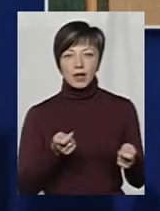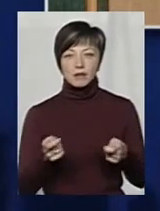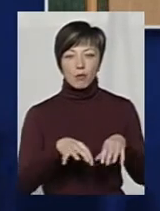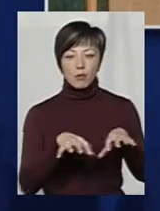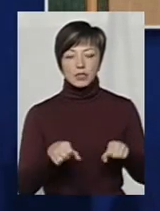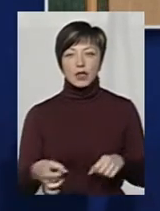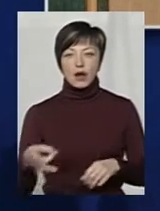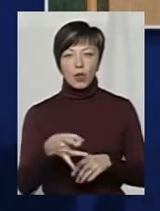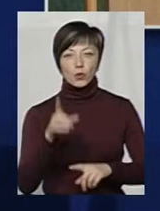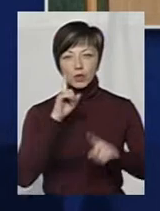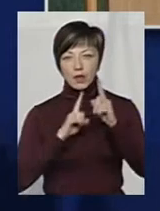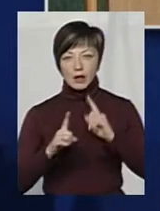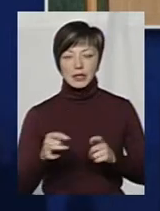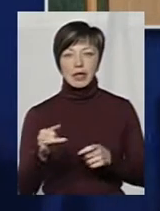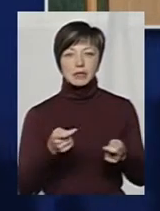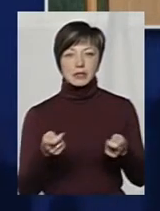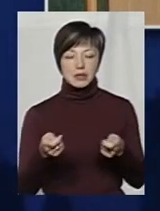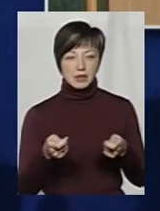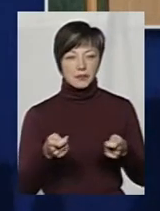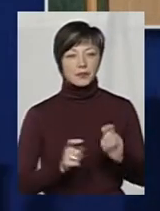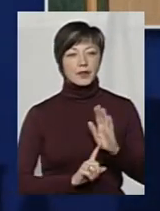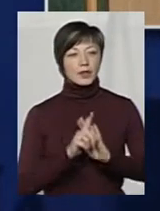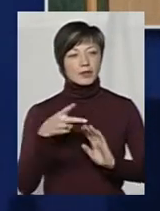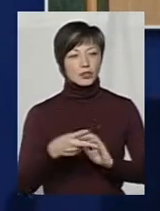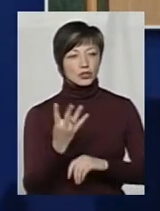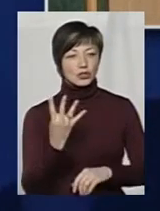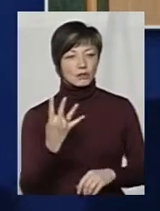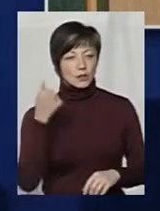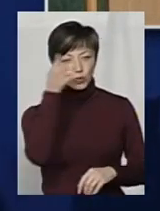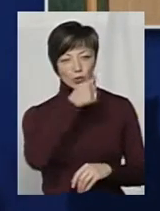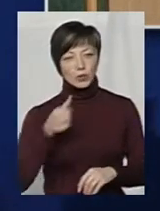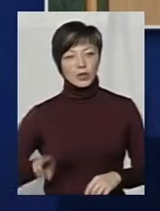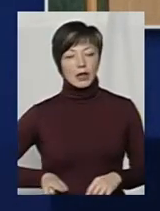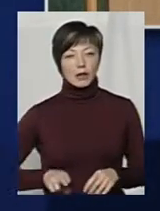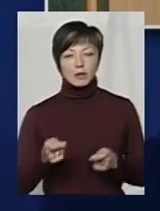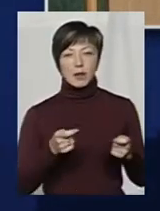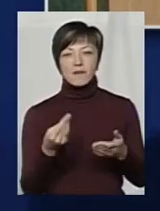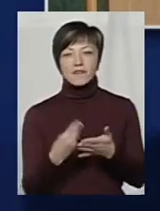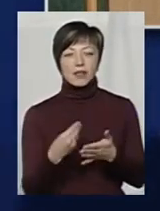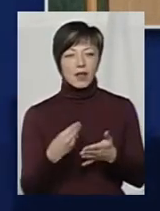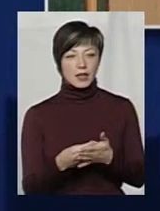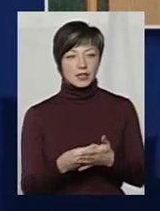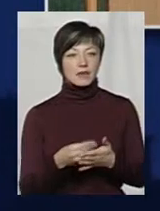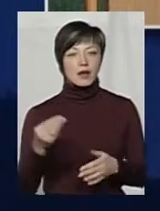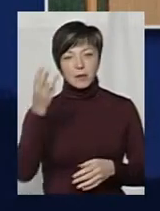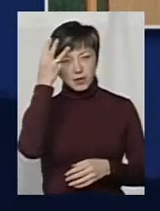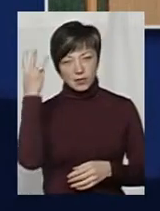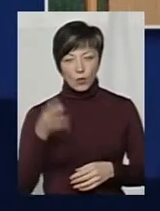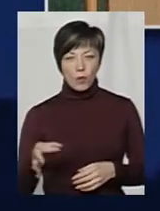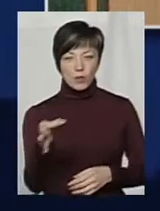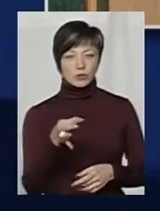посадах районної ради та райдержадміністрації. З 2004 року – директор департаменту фінансів Хмельницької